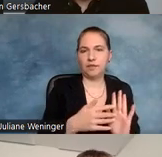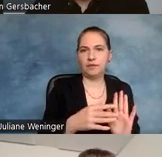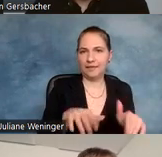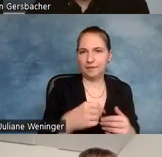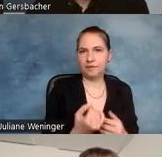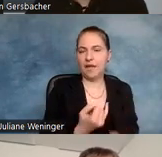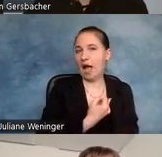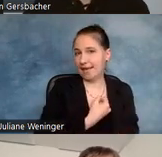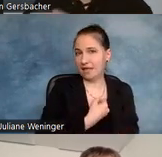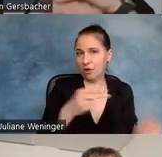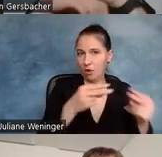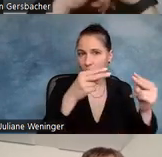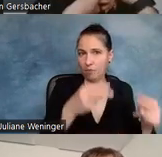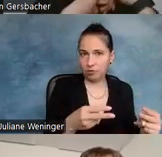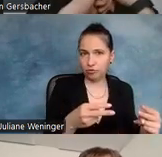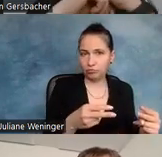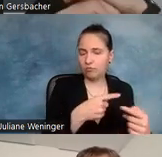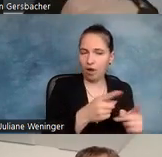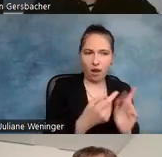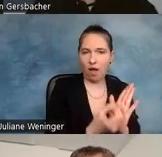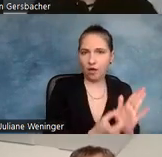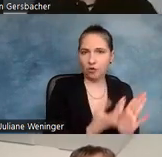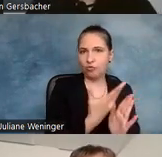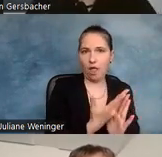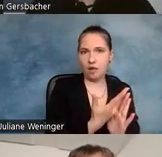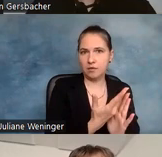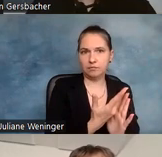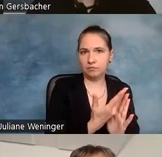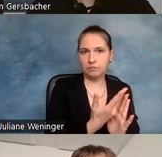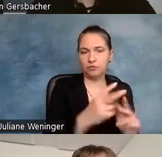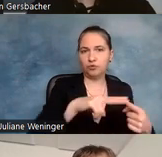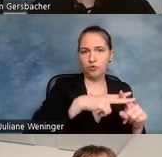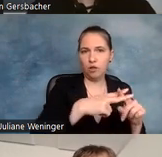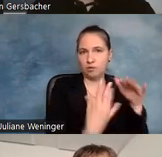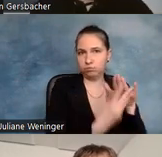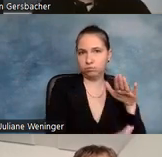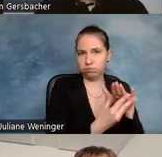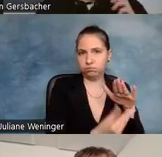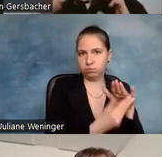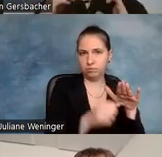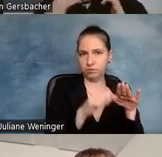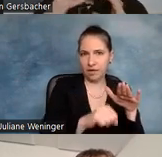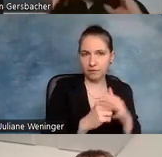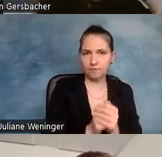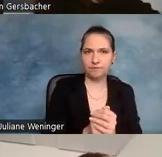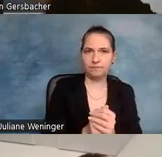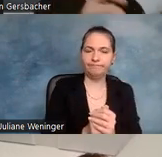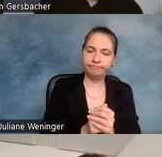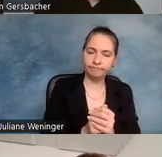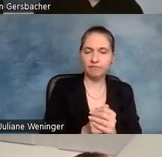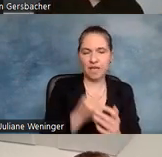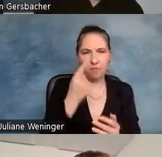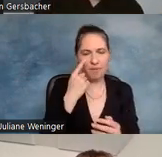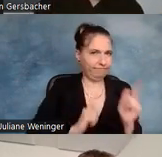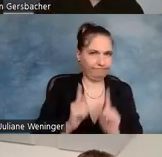wo man dann immer alle aktuellen Dinge herunterladen kann? Im Moment haben wir das